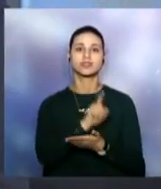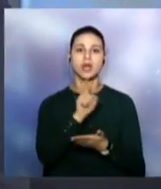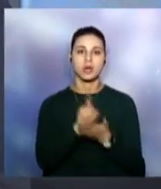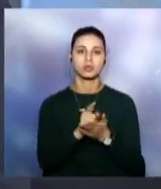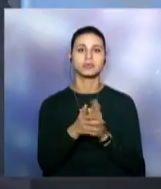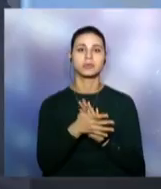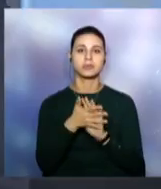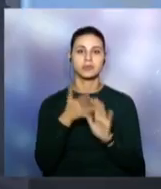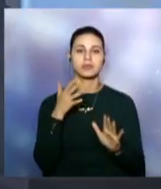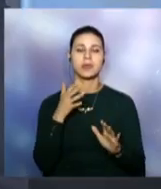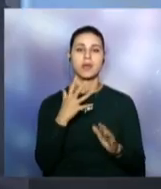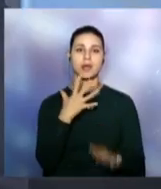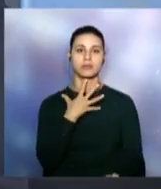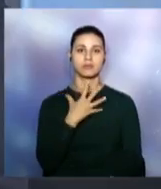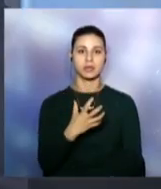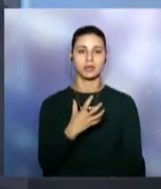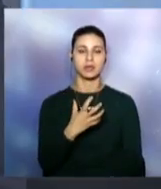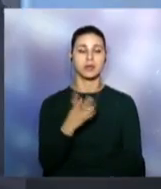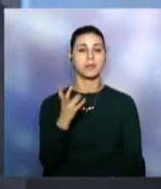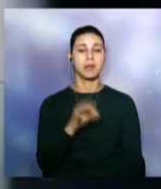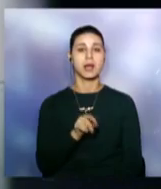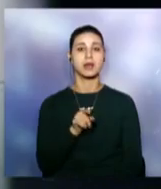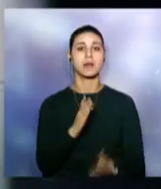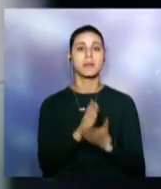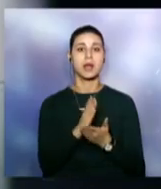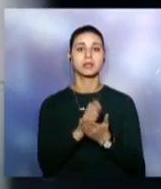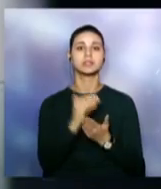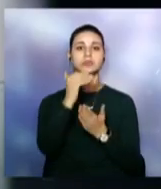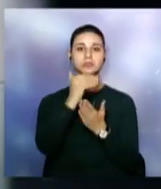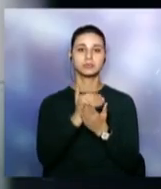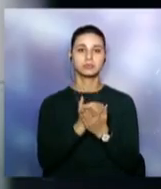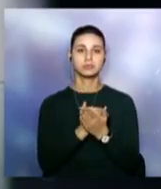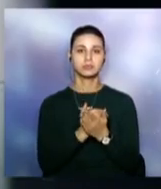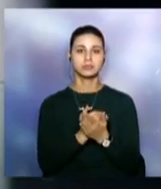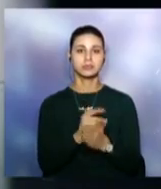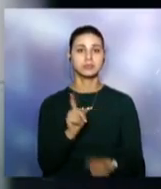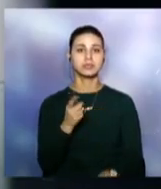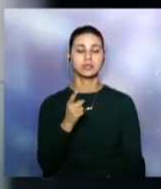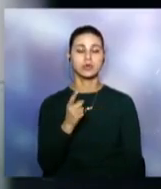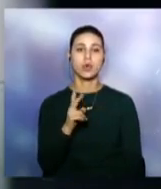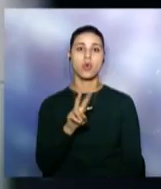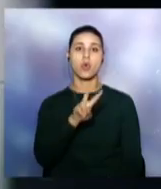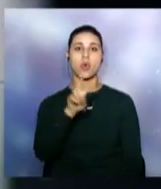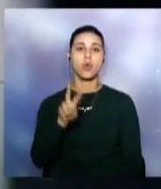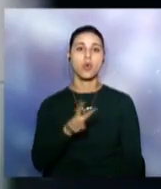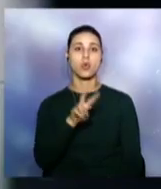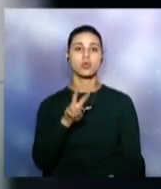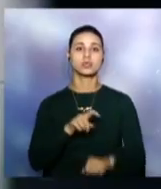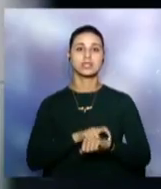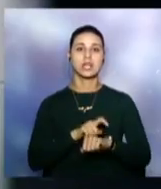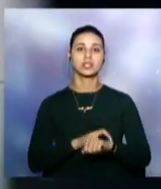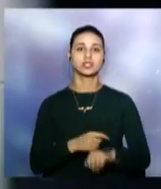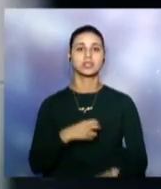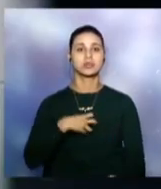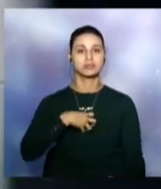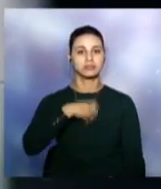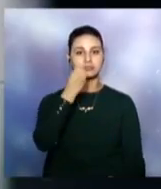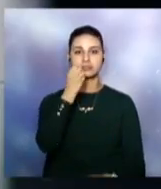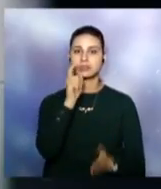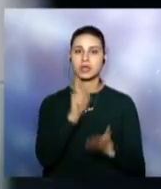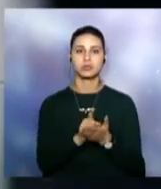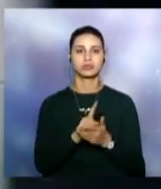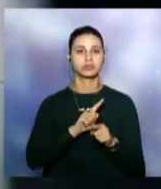ამას, გადაუღებს ურას და მიხვდება, მაგრამ არის პროტოკოლი. რამე თუ 2 საათში საყლაპავიდან უნდა იქნეს